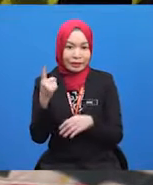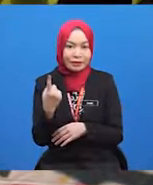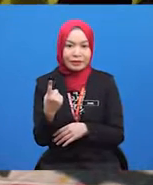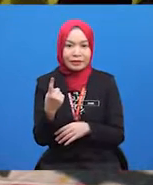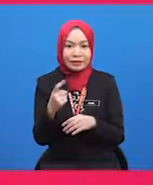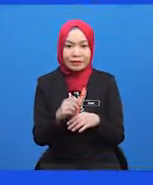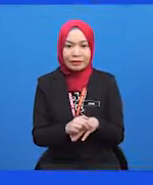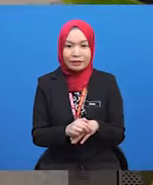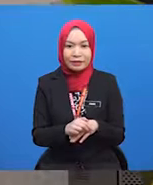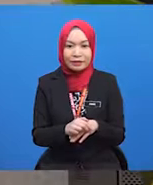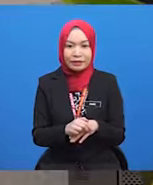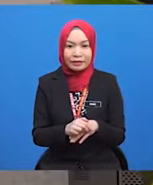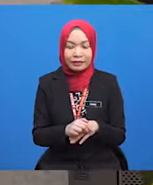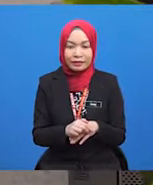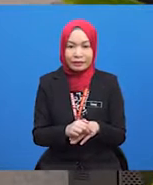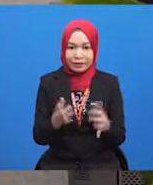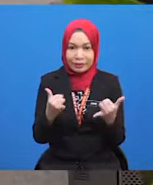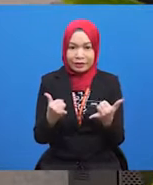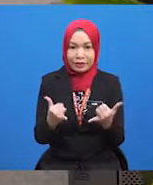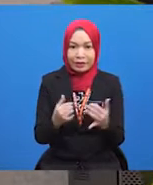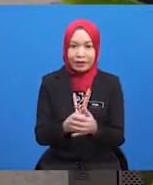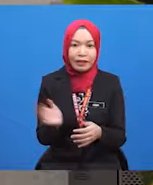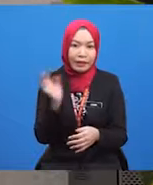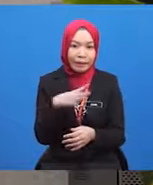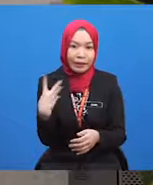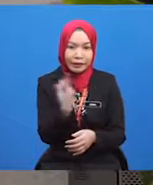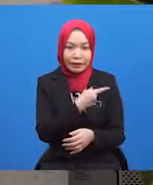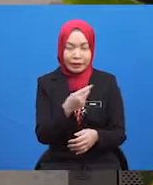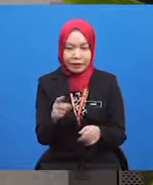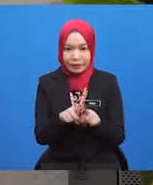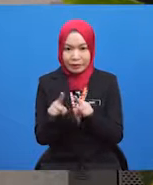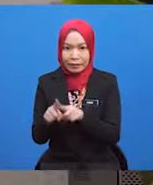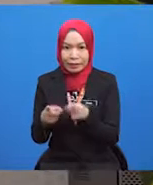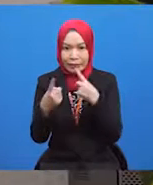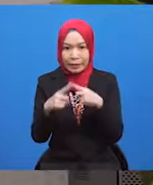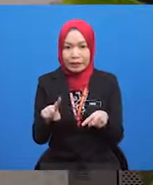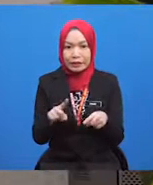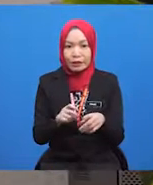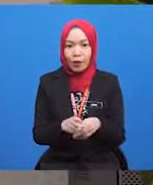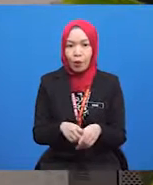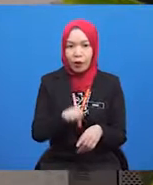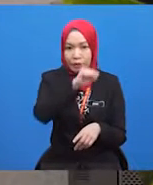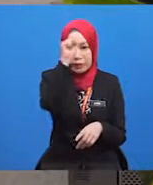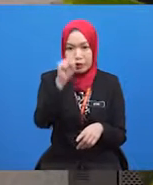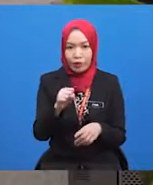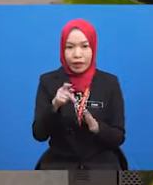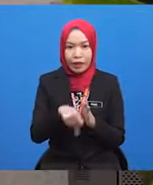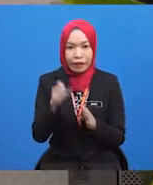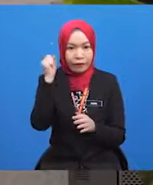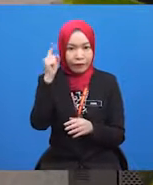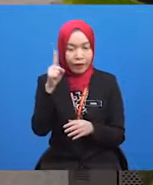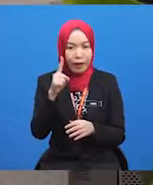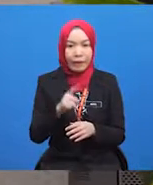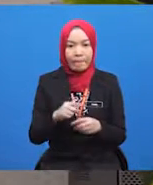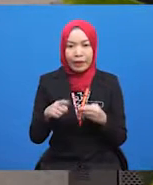berbeza. Sekarang, mari sama-sama kita menjawab beberapa soalan kefahaman